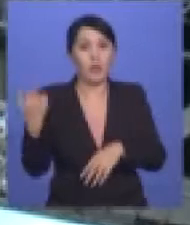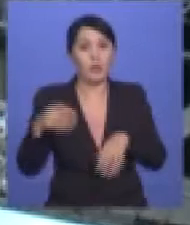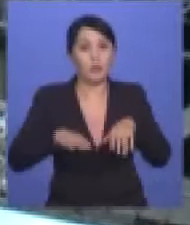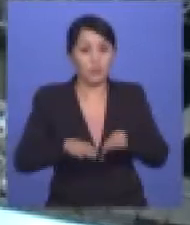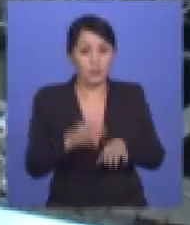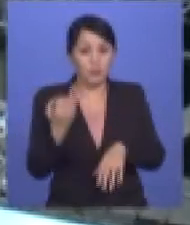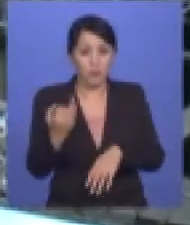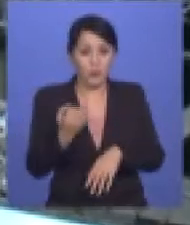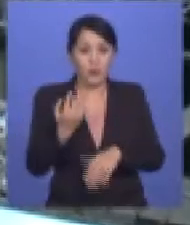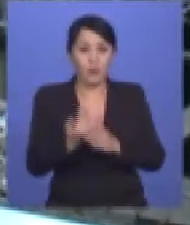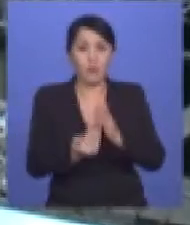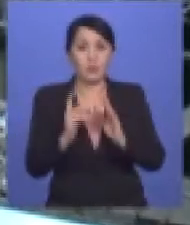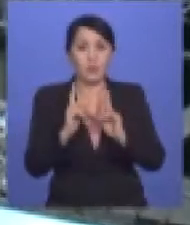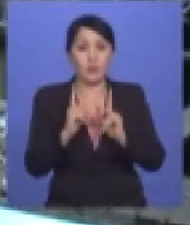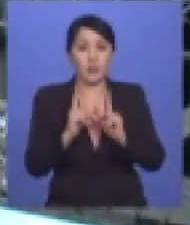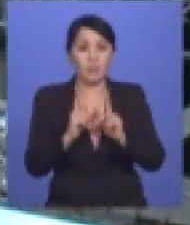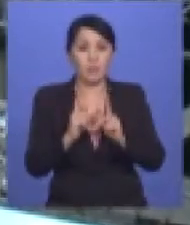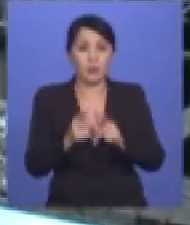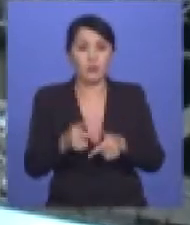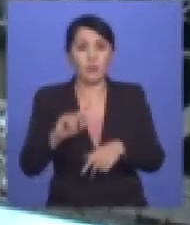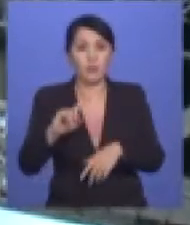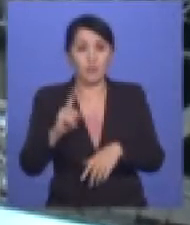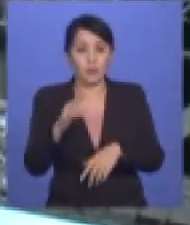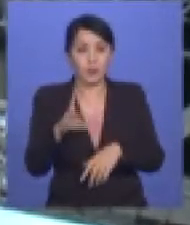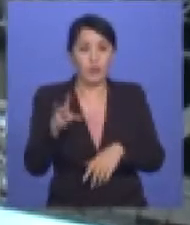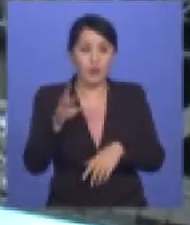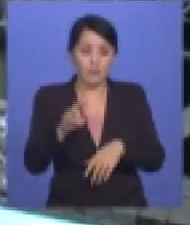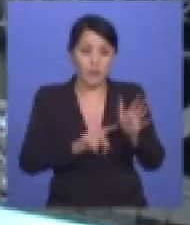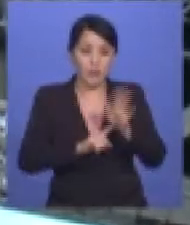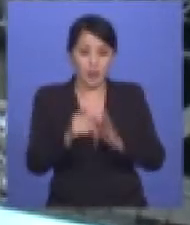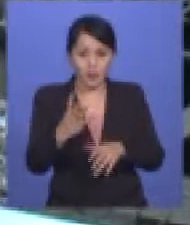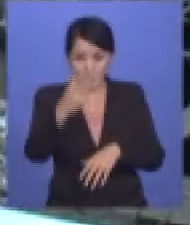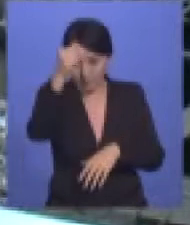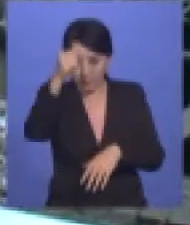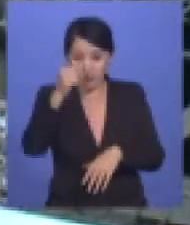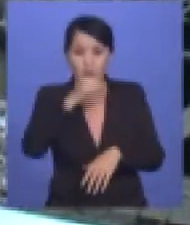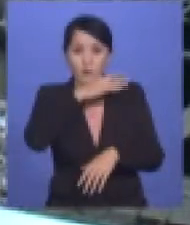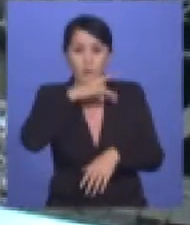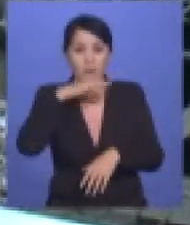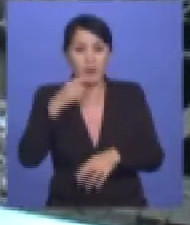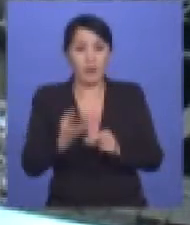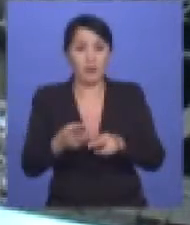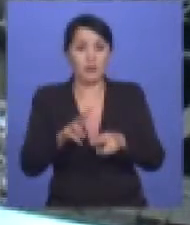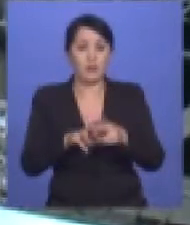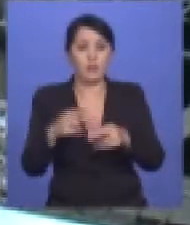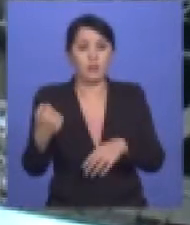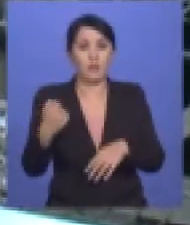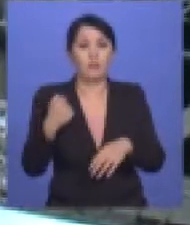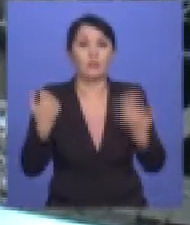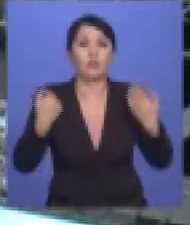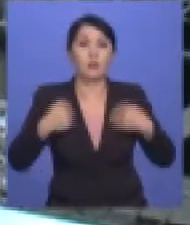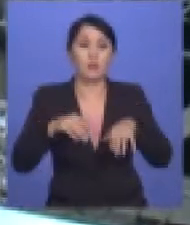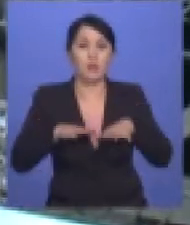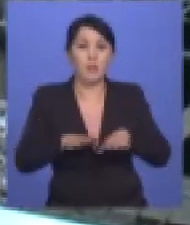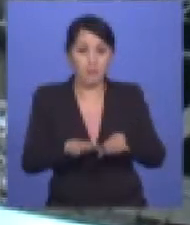қызығып жүргендіктен ұсынысты қуана қабылдадым. Содан бірінші маусым оқуды бастадық. 4 ай ішінде көп нәрсеге үйрендім. Қазір біздер әскерилерге арналған киімдер